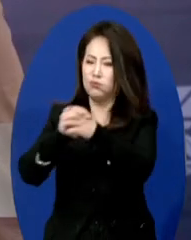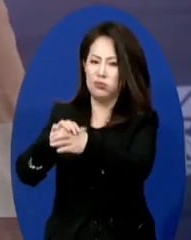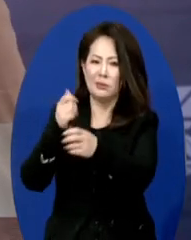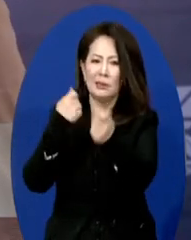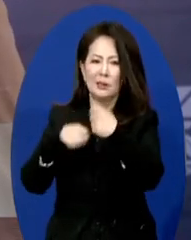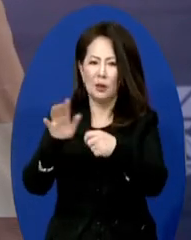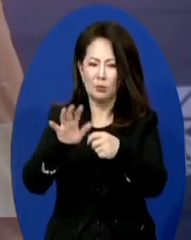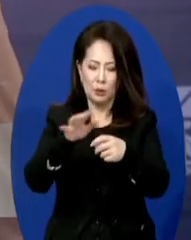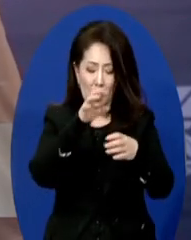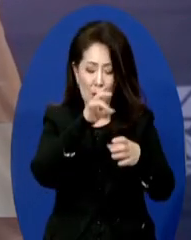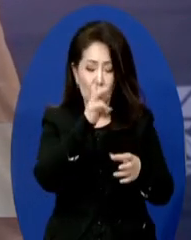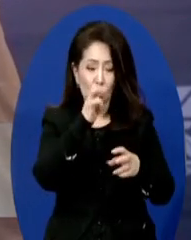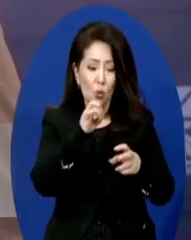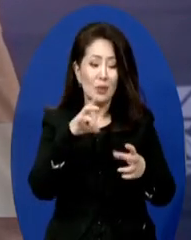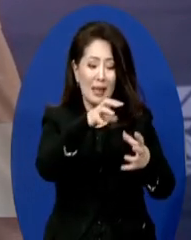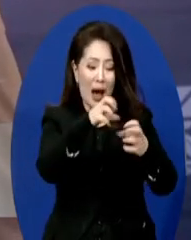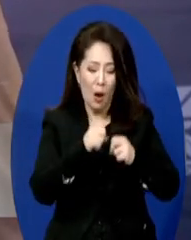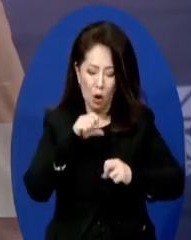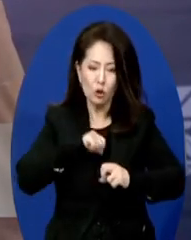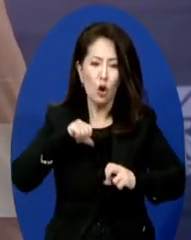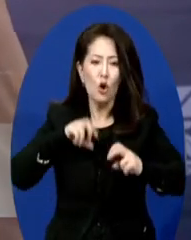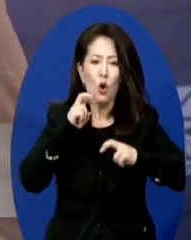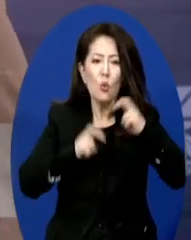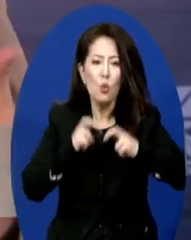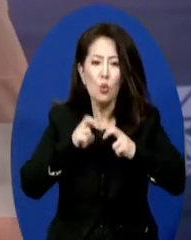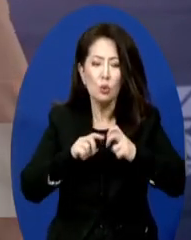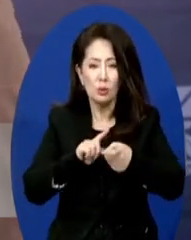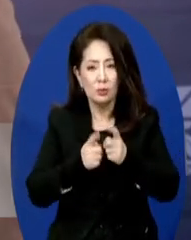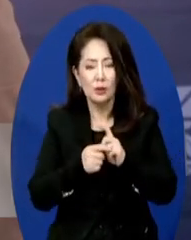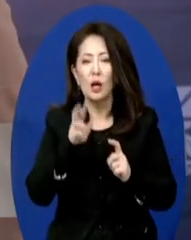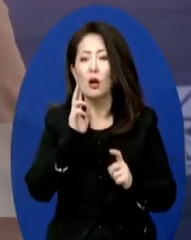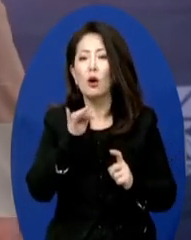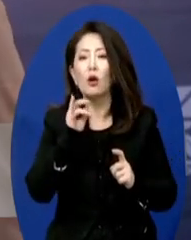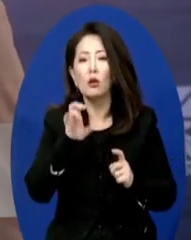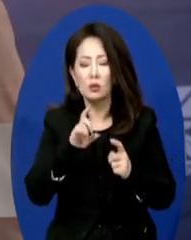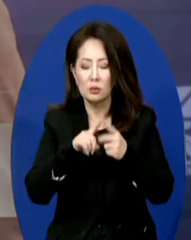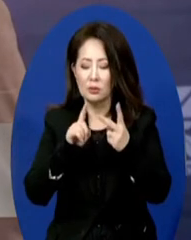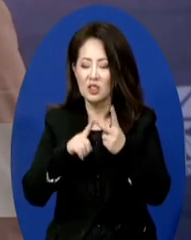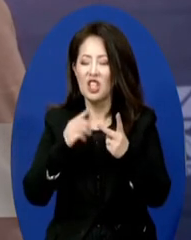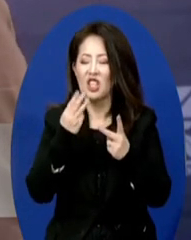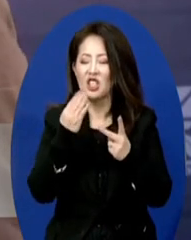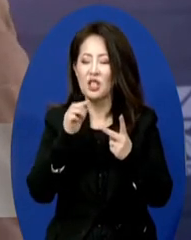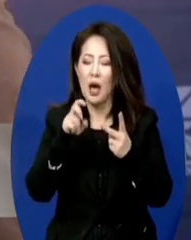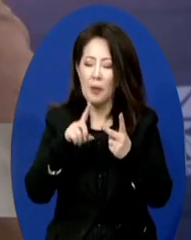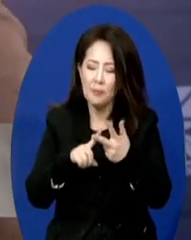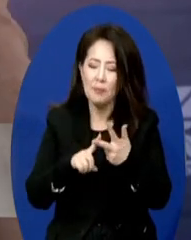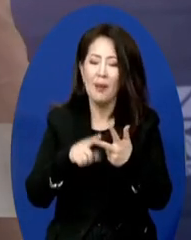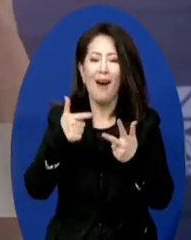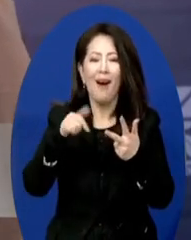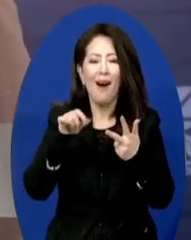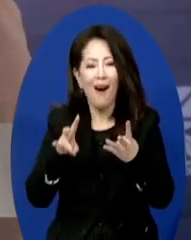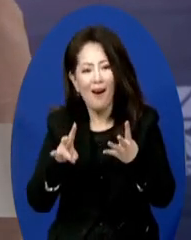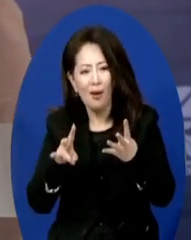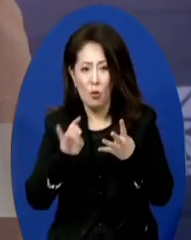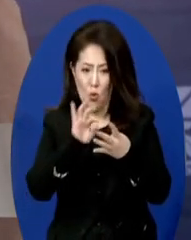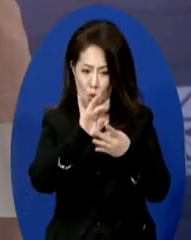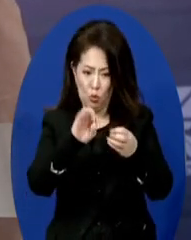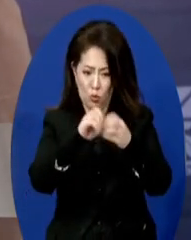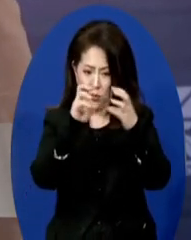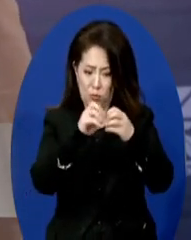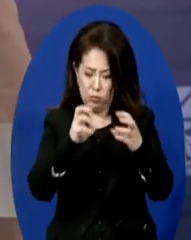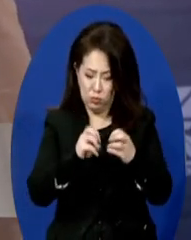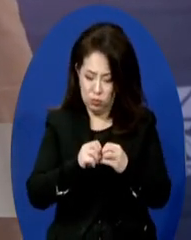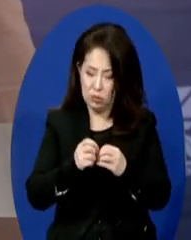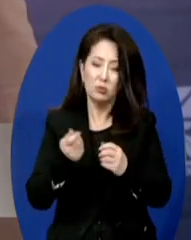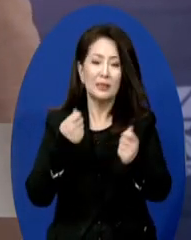Энийг хагас болон бүтэн боловсруулсан бүтээгдэхүүн болгох, кокс болгох, ширэн болгох, гам болгох, эцсийн бүтээгдэхүүн болохын зорилтыг бол бид тавьж